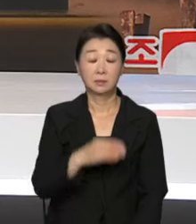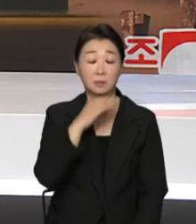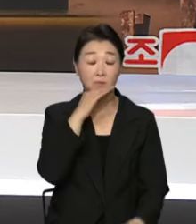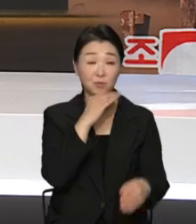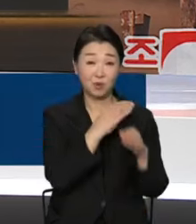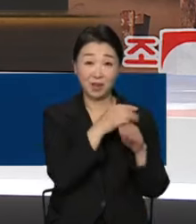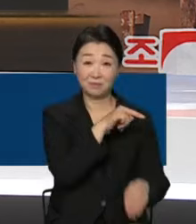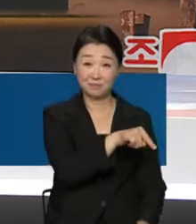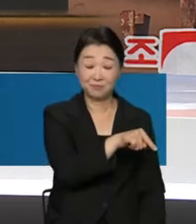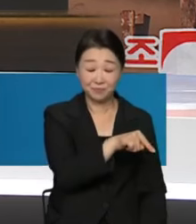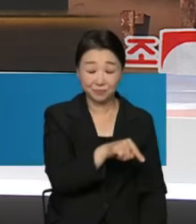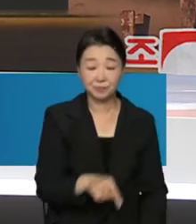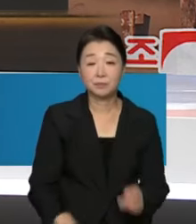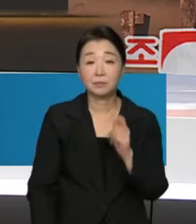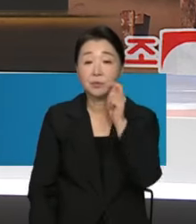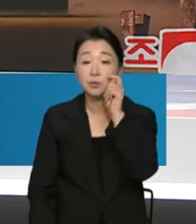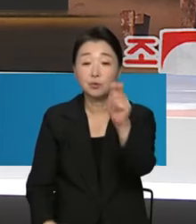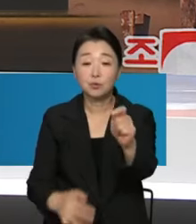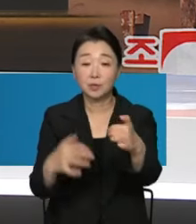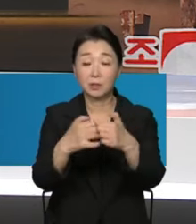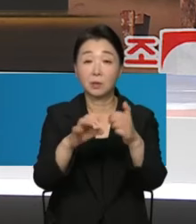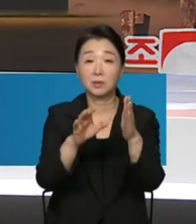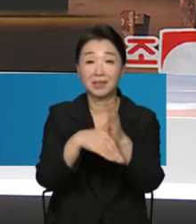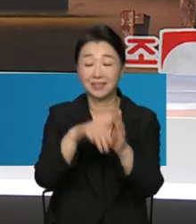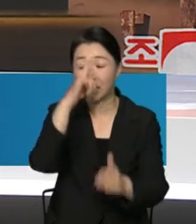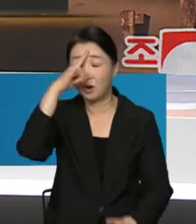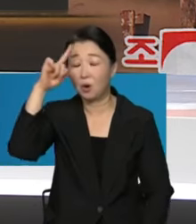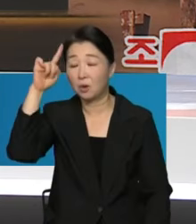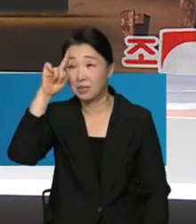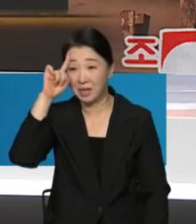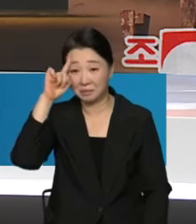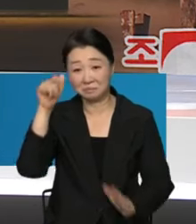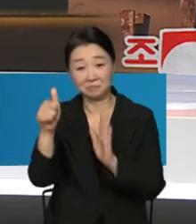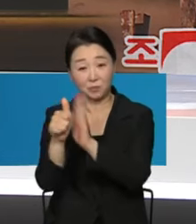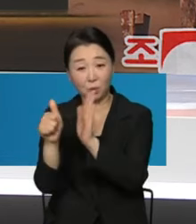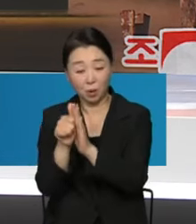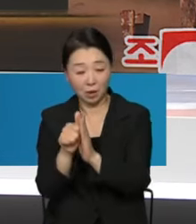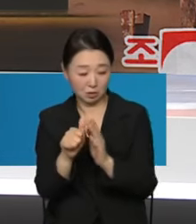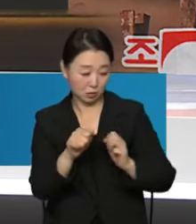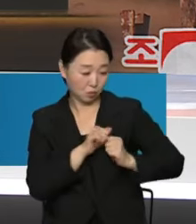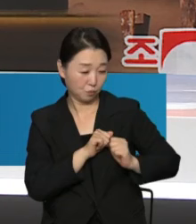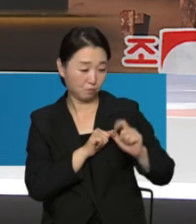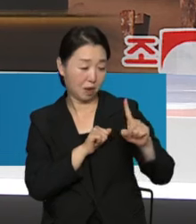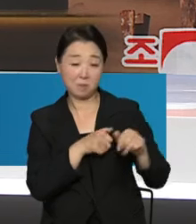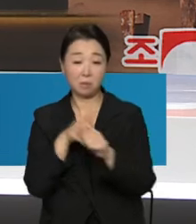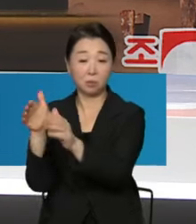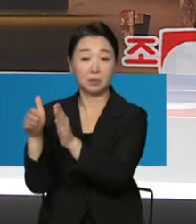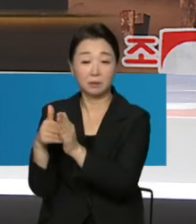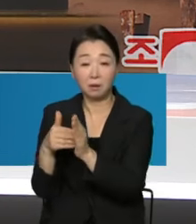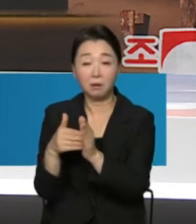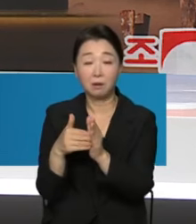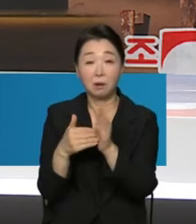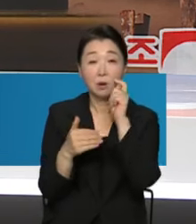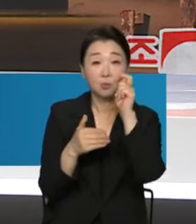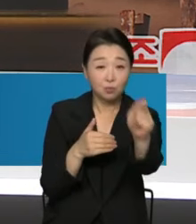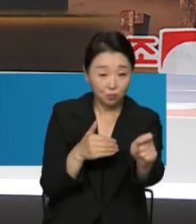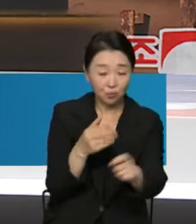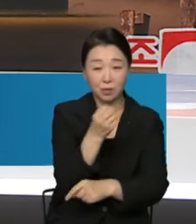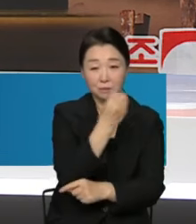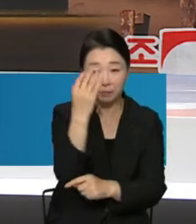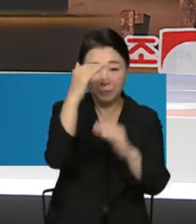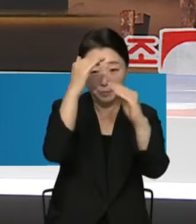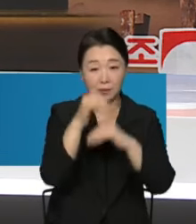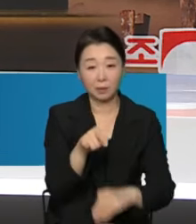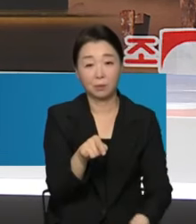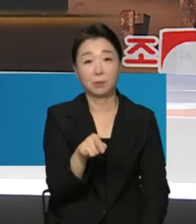북한이 우크라이나 전쟁에 최대 만 명의 병력을 파견했다는 외신 보도가 나왔습니다. 우크라이나 현지 언론이 보도한